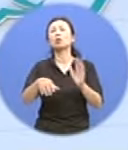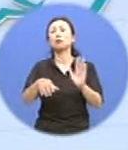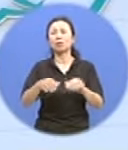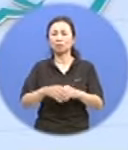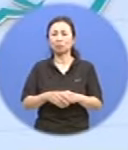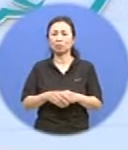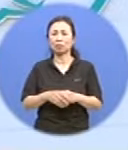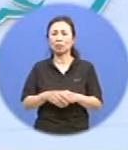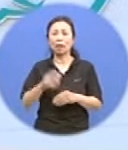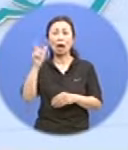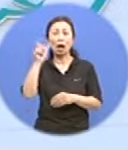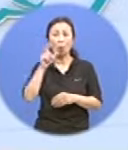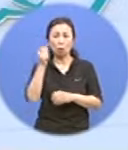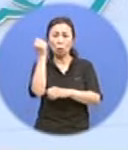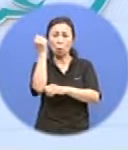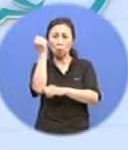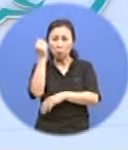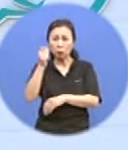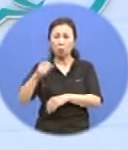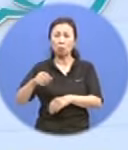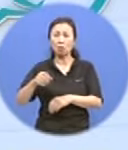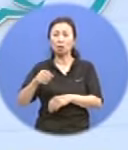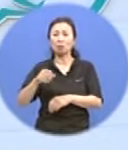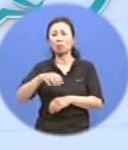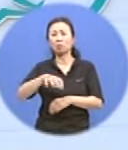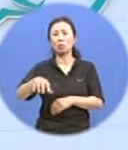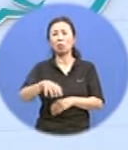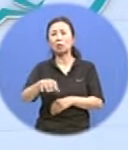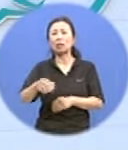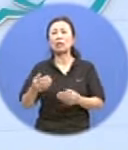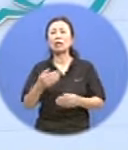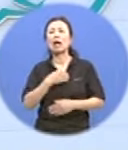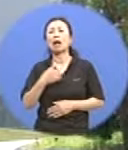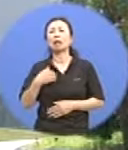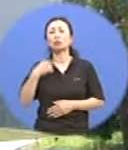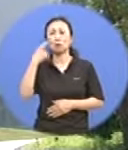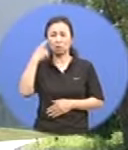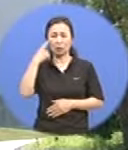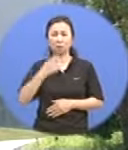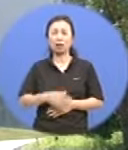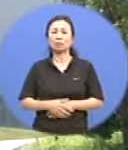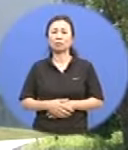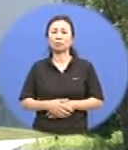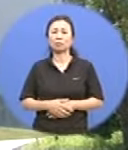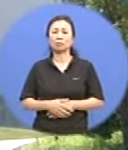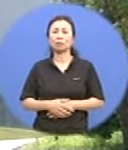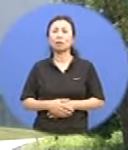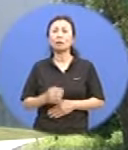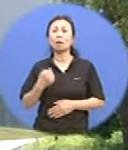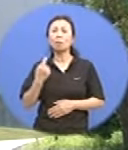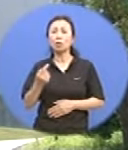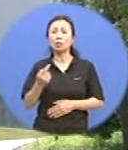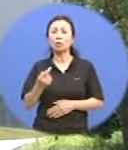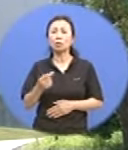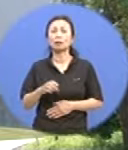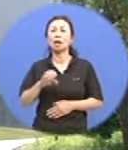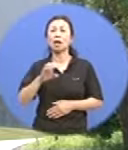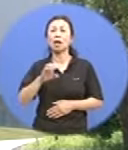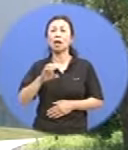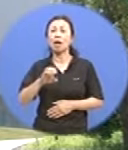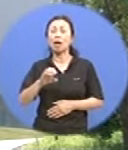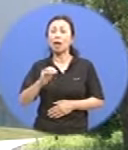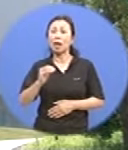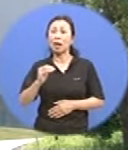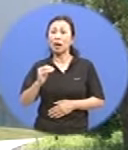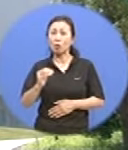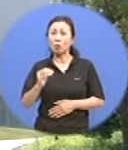体になるところだと理解しています。はい、 それからエコラボミュージアムというのが開設されていまして、はい、